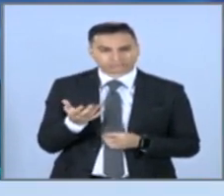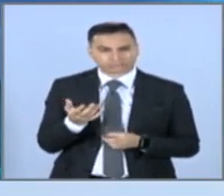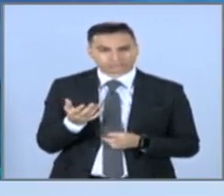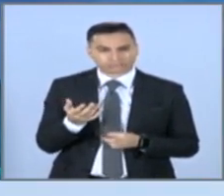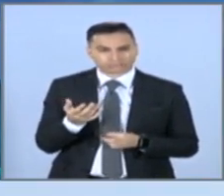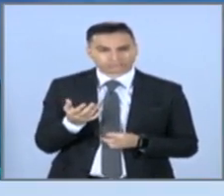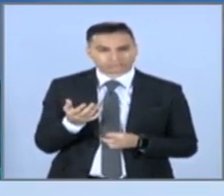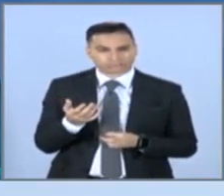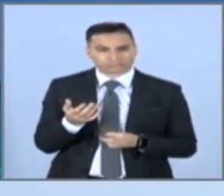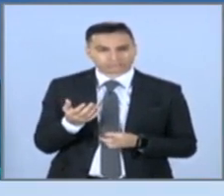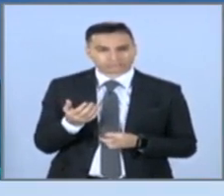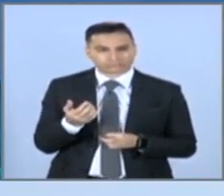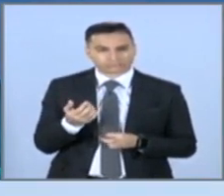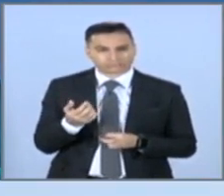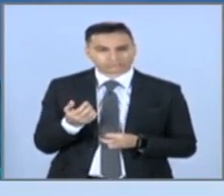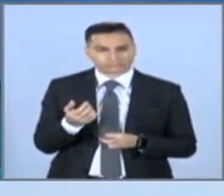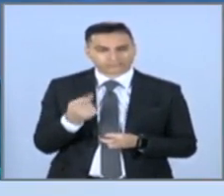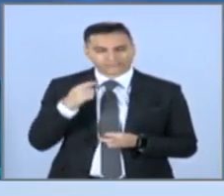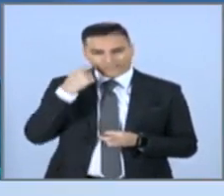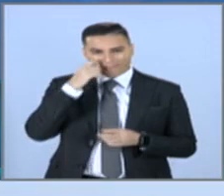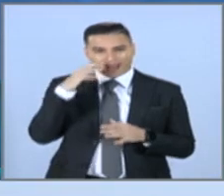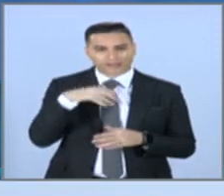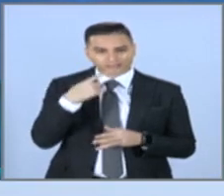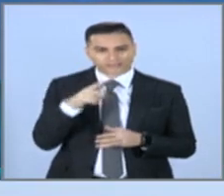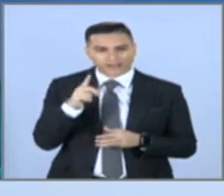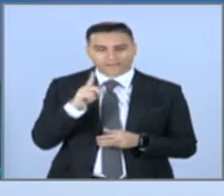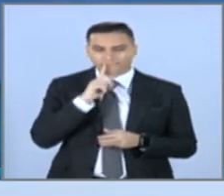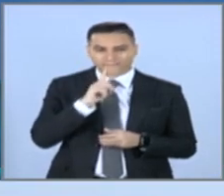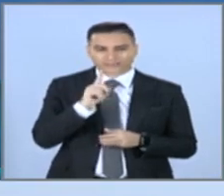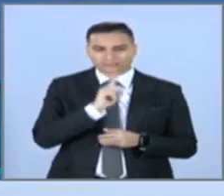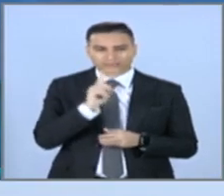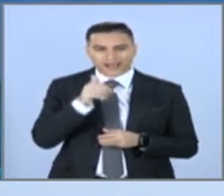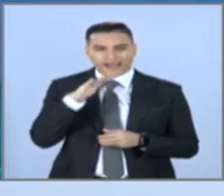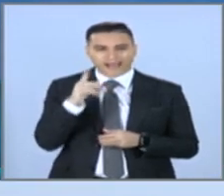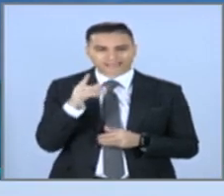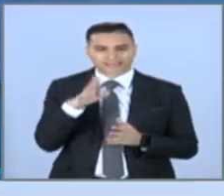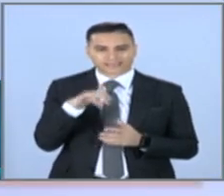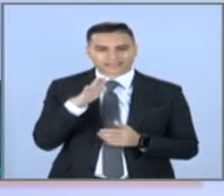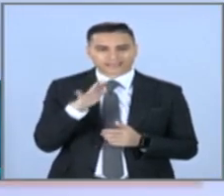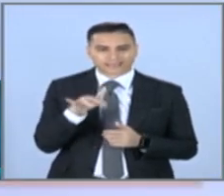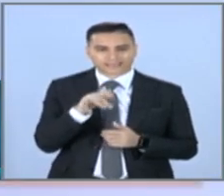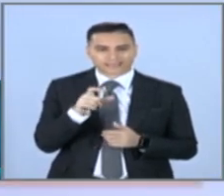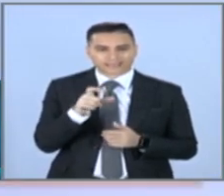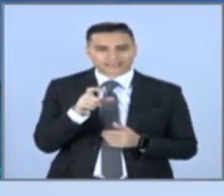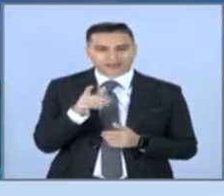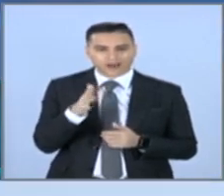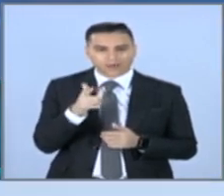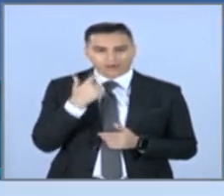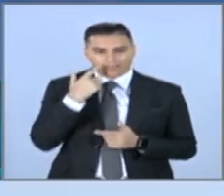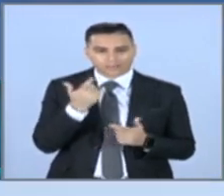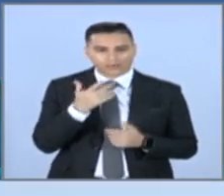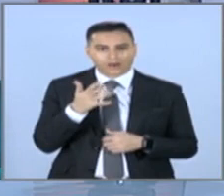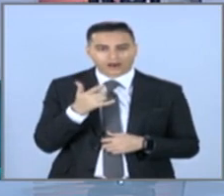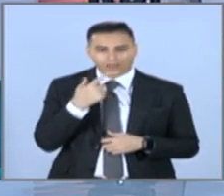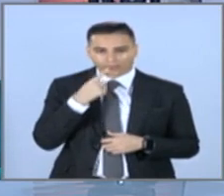الباقي. أسر ياسين. أشرف عبد الباقي كان في الفيلم فعلا. أسر ياسين. أيوة، هو كان أخوه وكان بيدور عليه على طول.